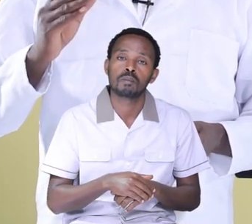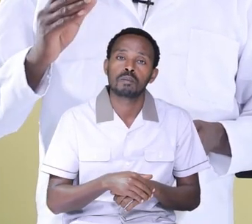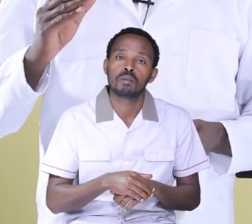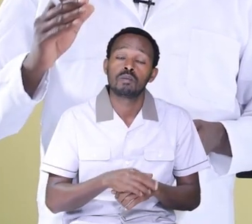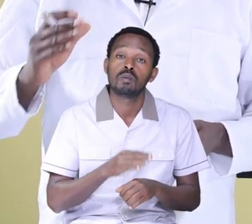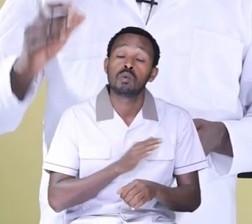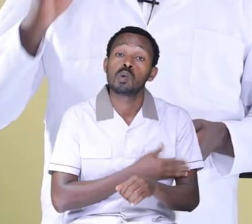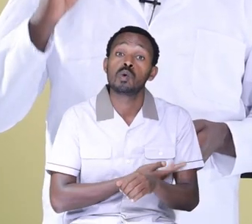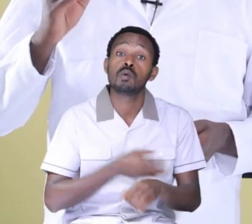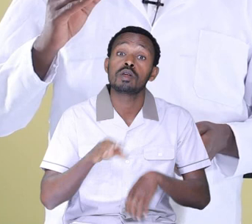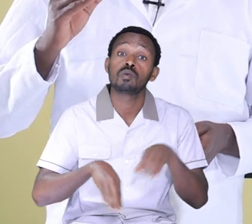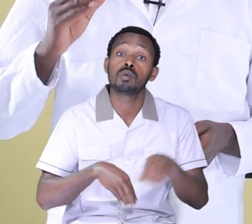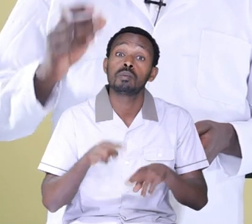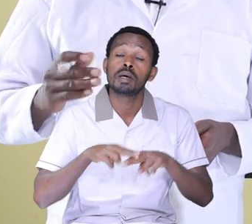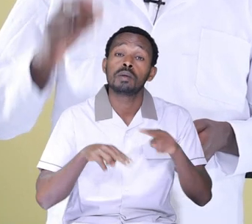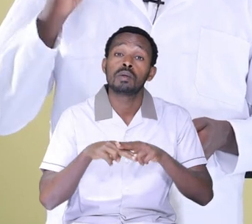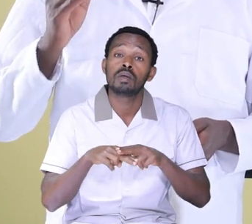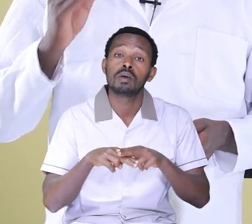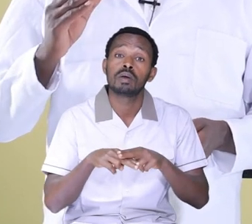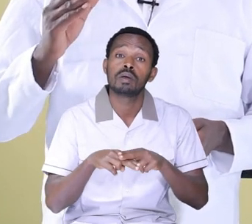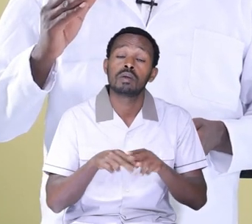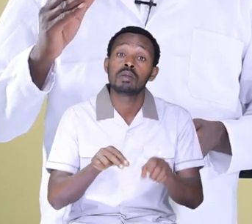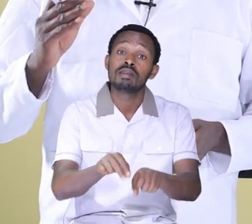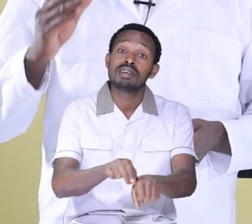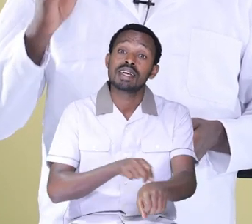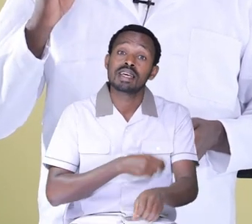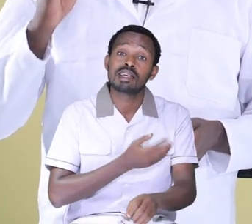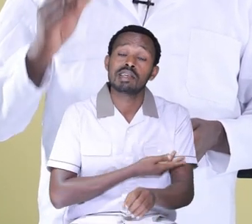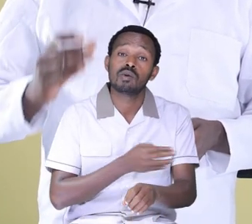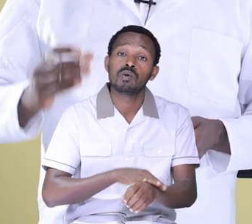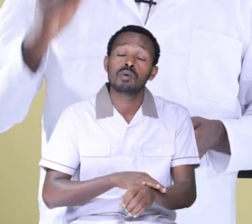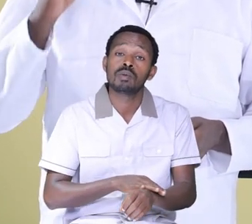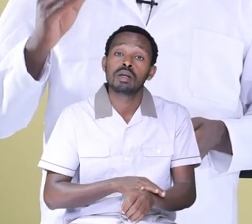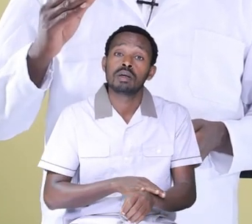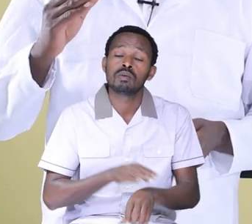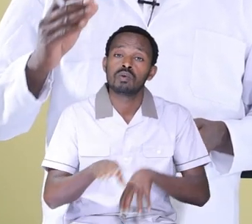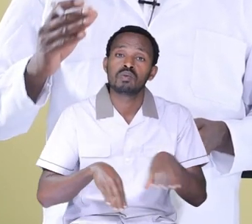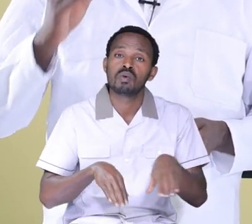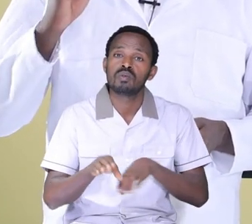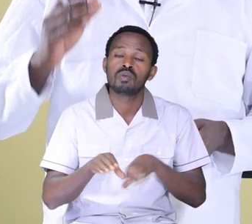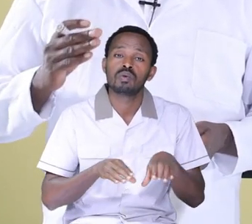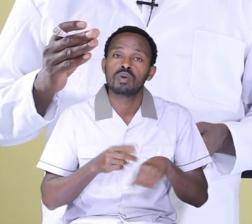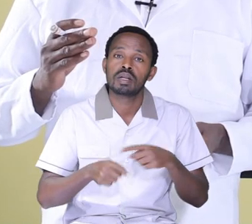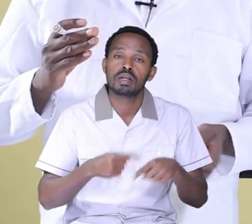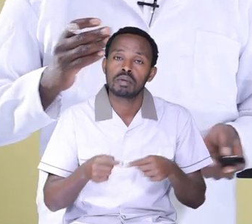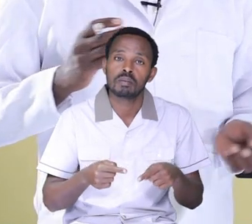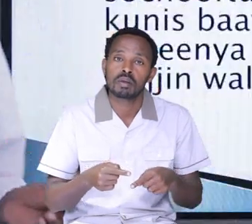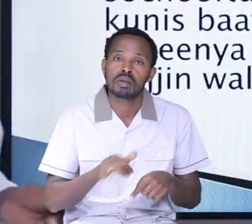humna sochooftuu baay'isuu, fageenya humna sochooftuun adeemame akka ta'e waliin